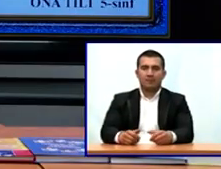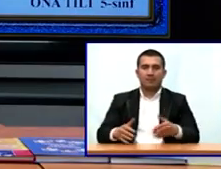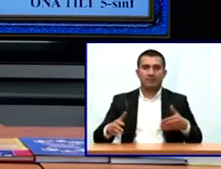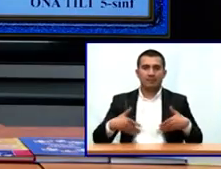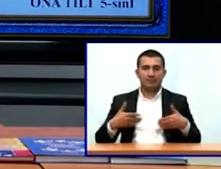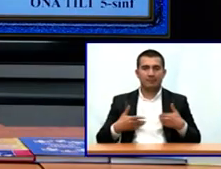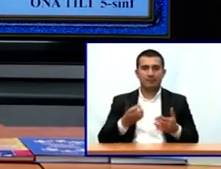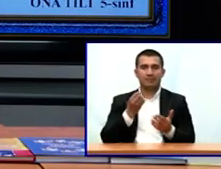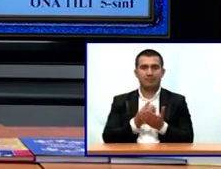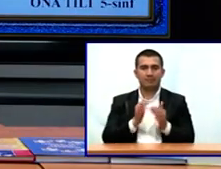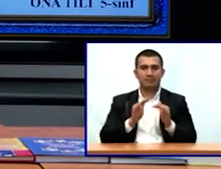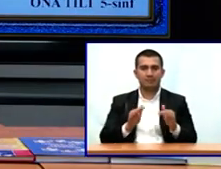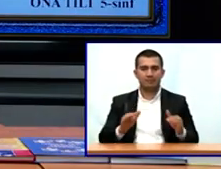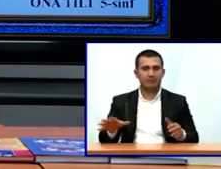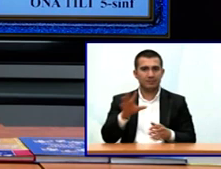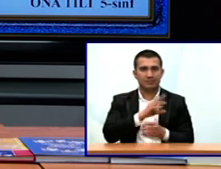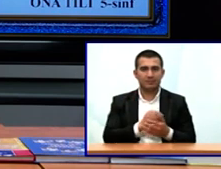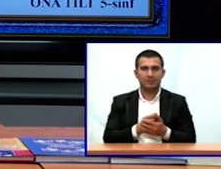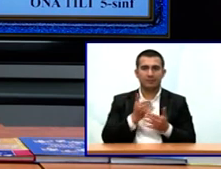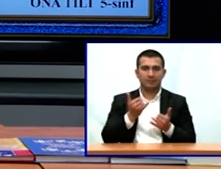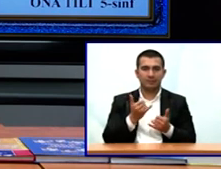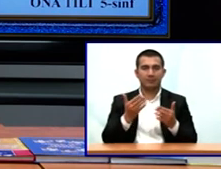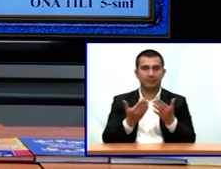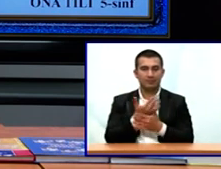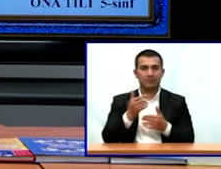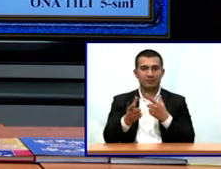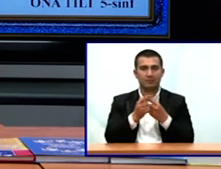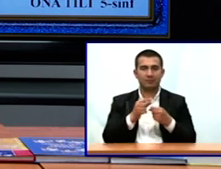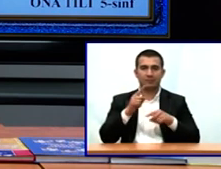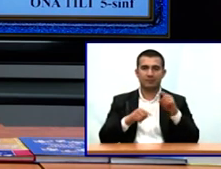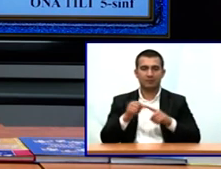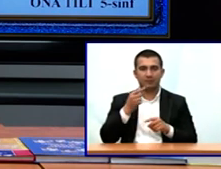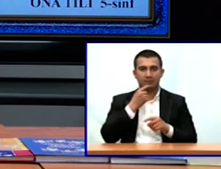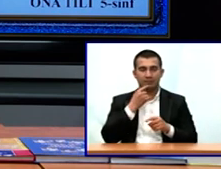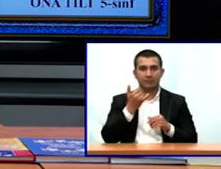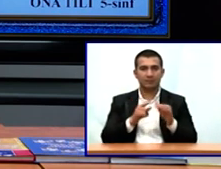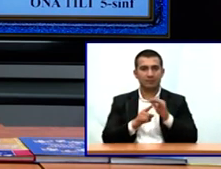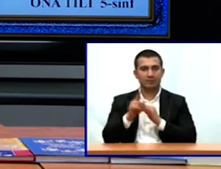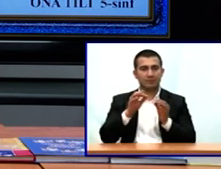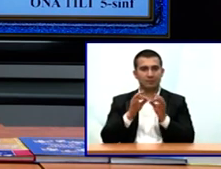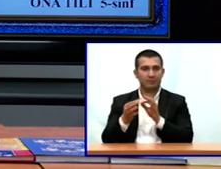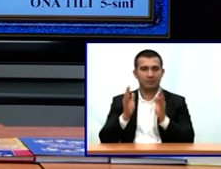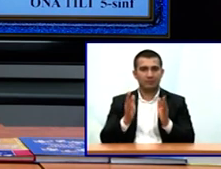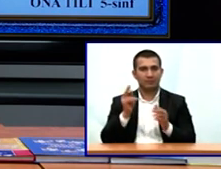Assalomu alaykum aziz o'quvchilar. Siz bilan ona tili darslarimizni yana davom